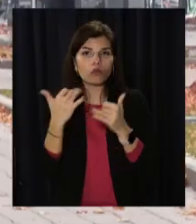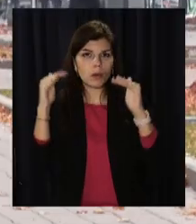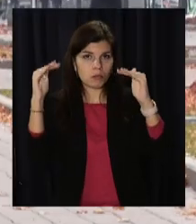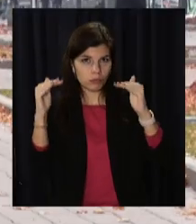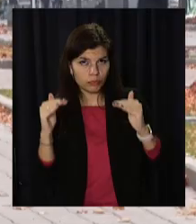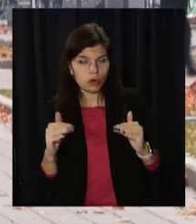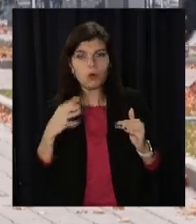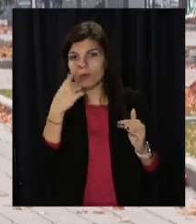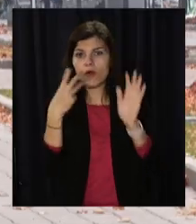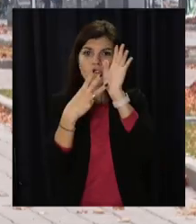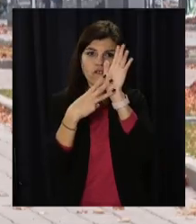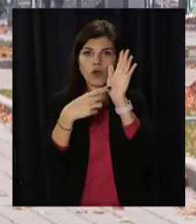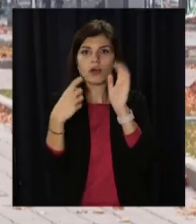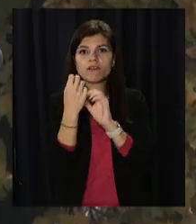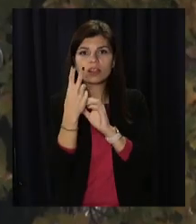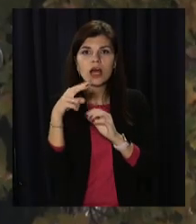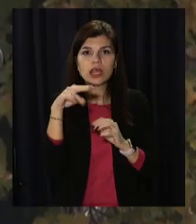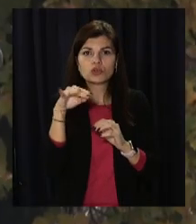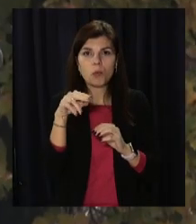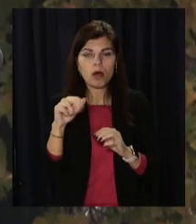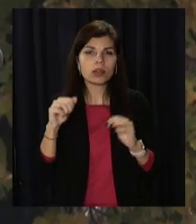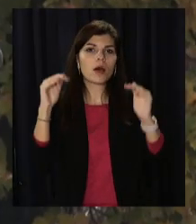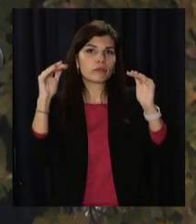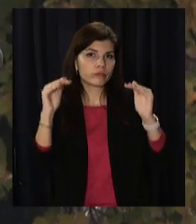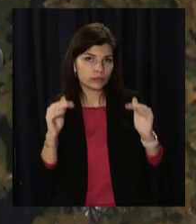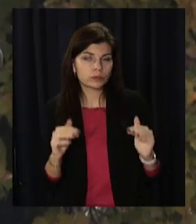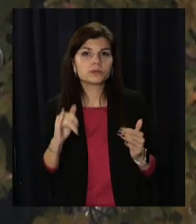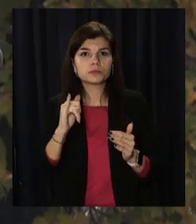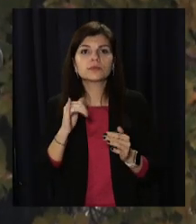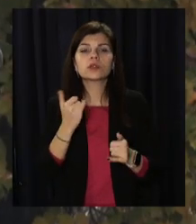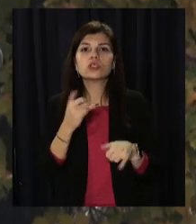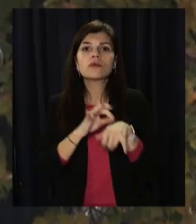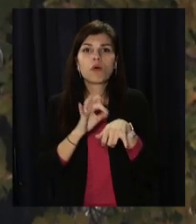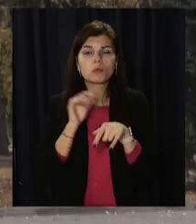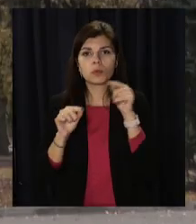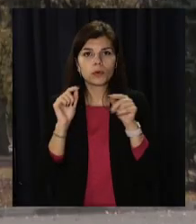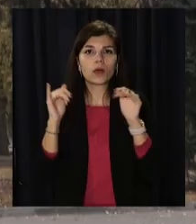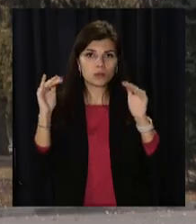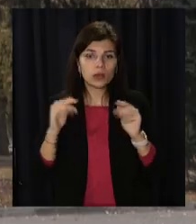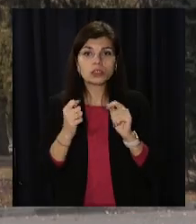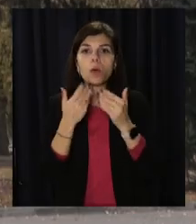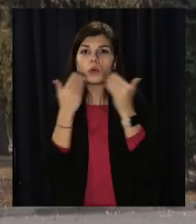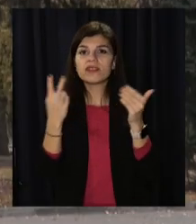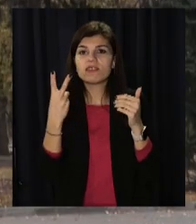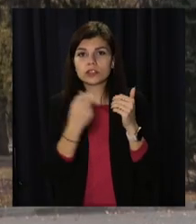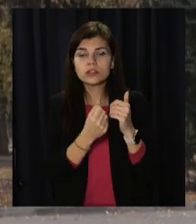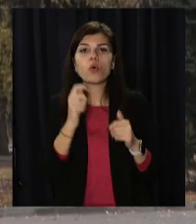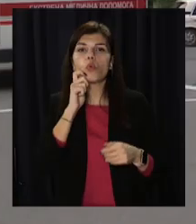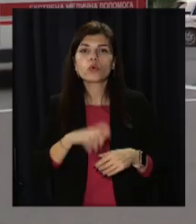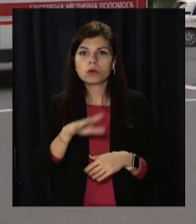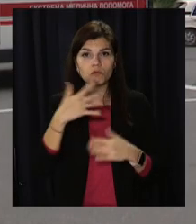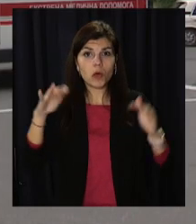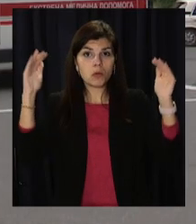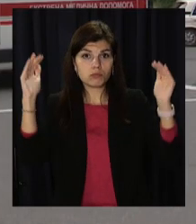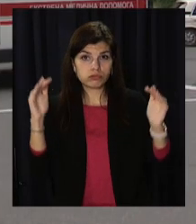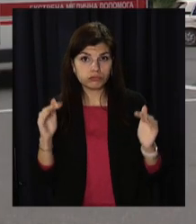минув 8-12 листопада. Поліпшуватиметься і ситуація із захворюваністю. За останні 2 тижні в країні фіксували спад